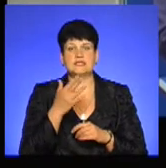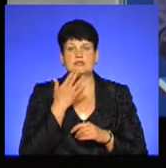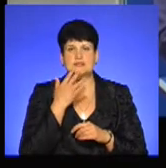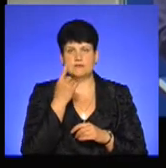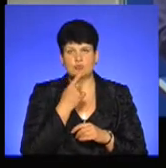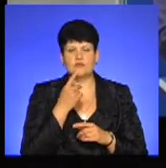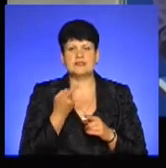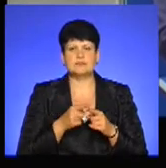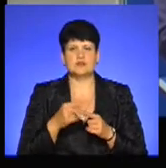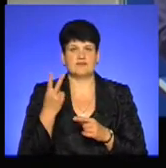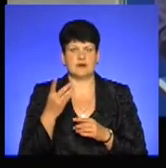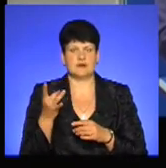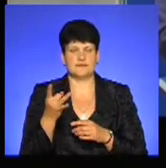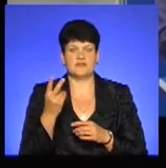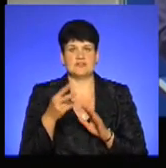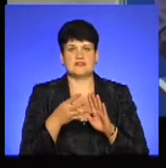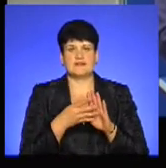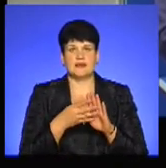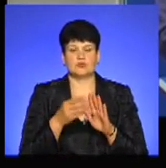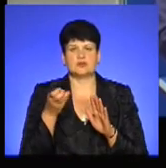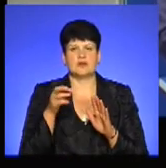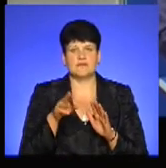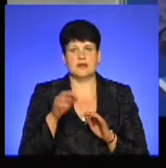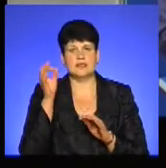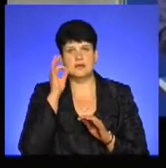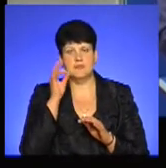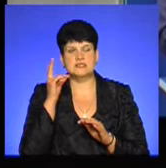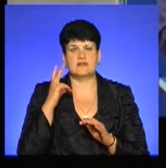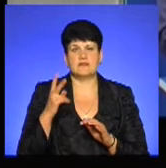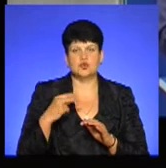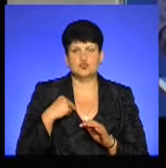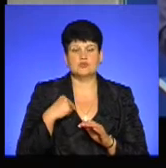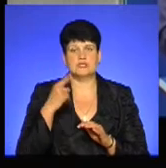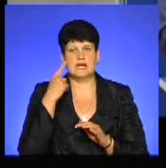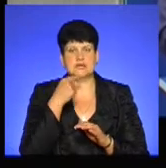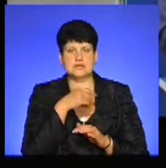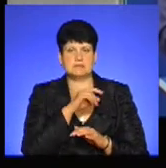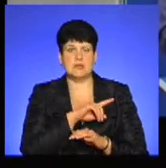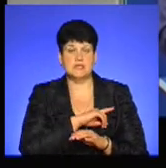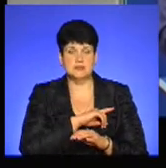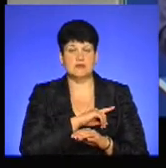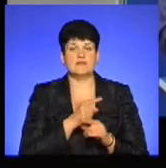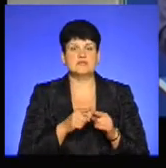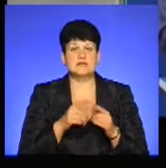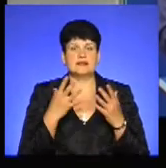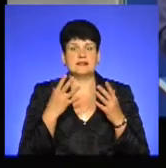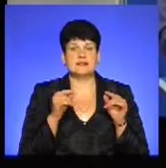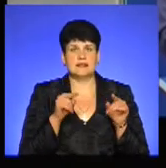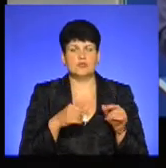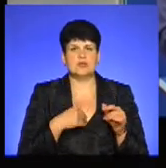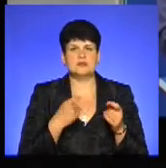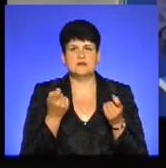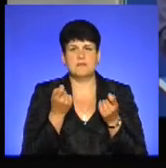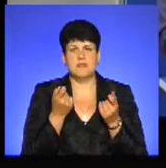два етапи. 29 травня німецька, французька, іспанська. Чому в один день? Тому що з цих предметів у нас невелика